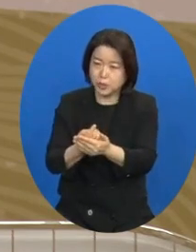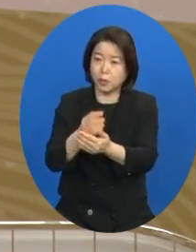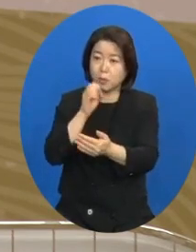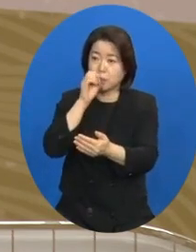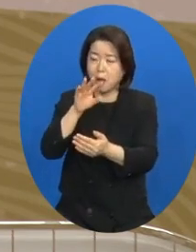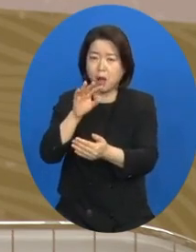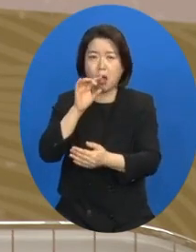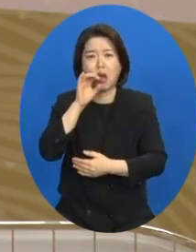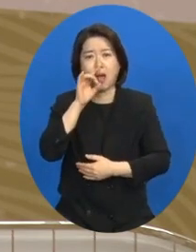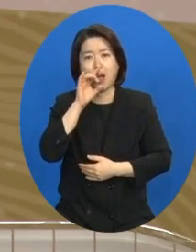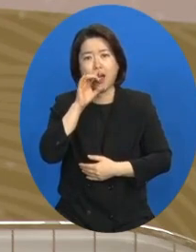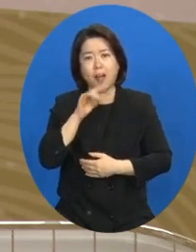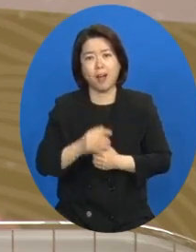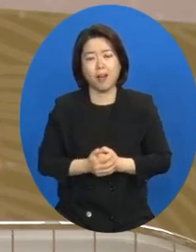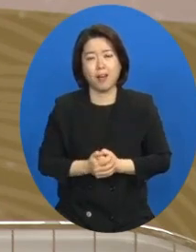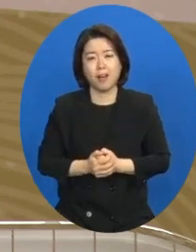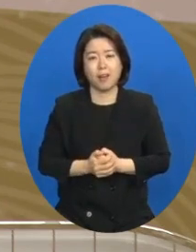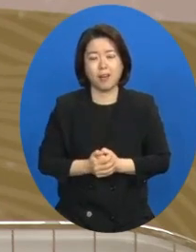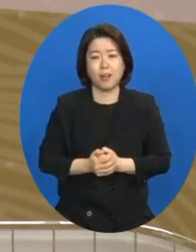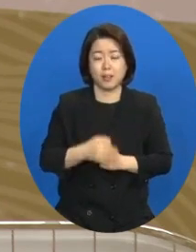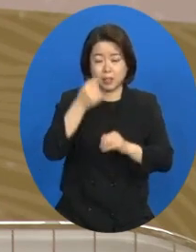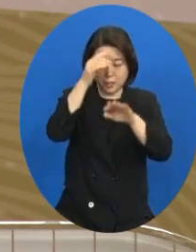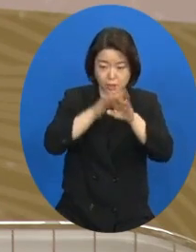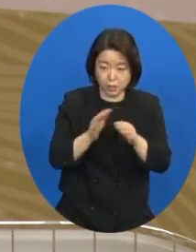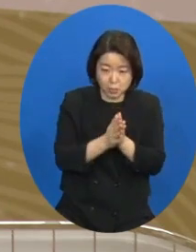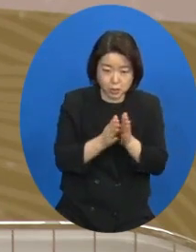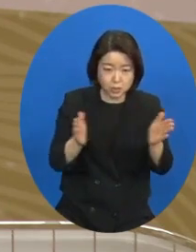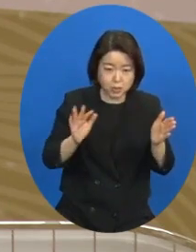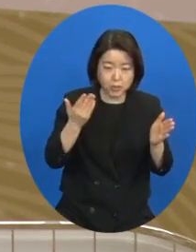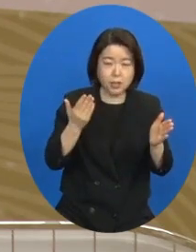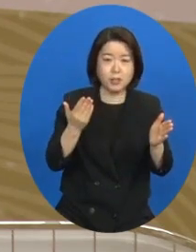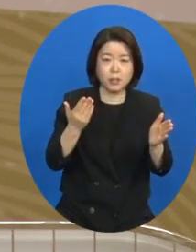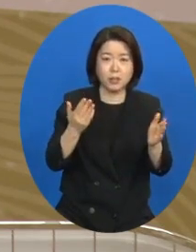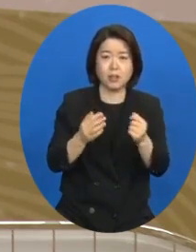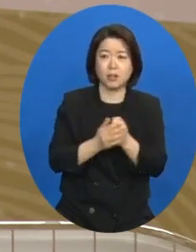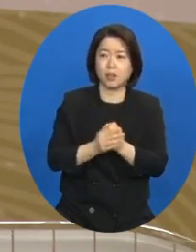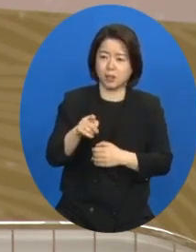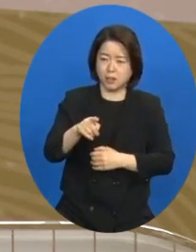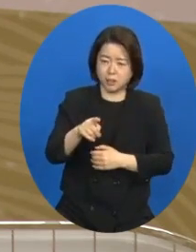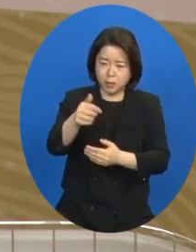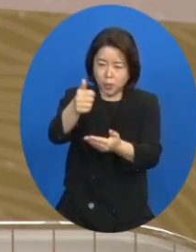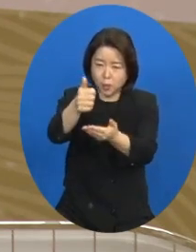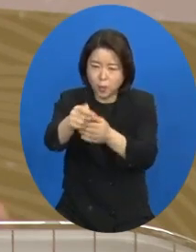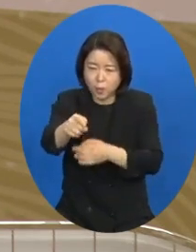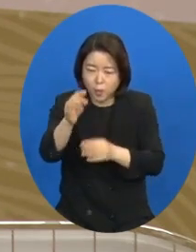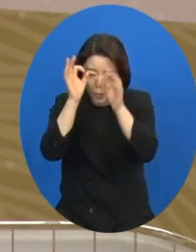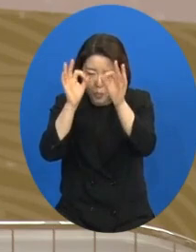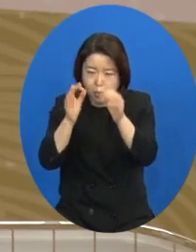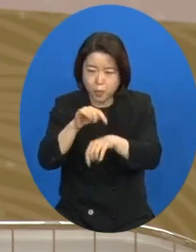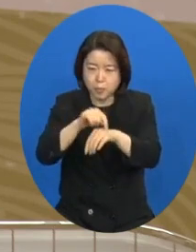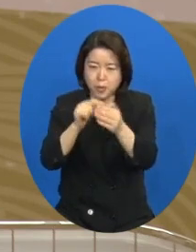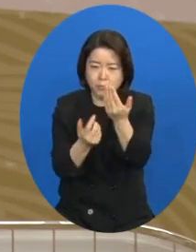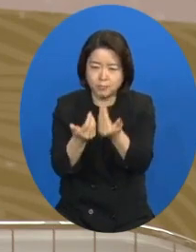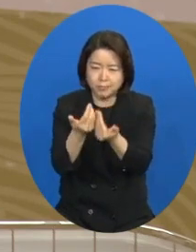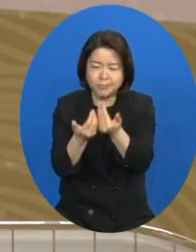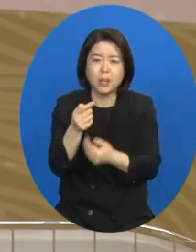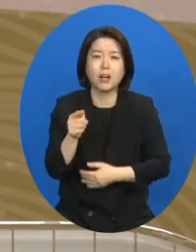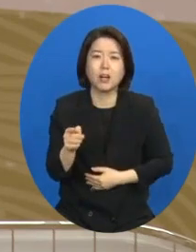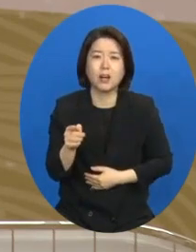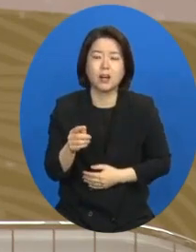없겠더라구요 것 자 예배는 시작을 해야 되는데 어그 교인 보고서 마음이 그렇게 불편하니